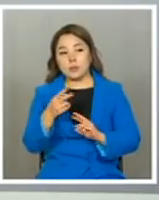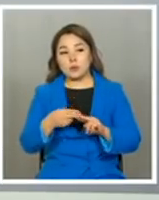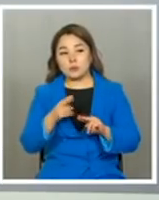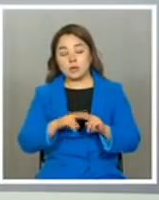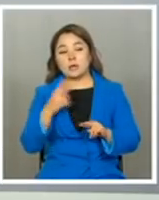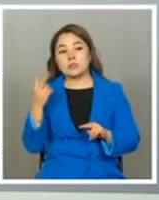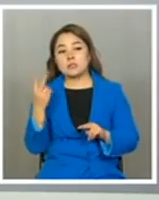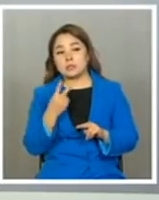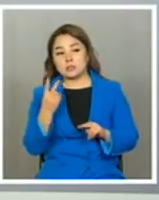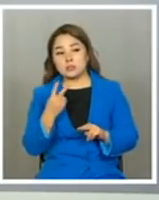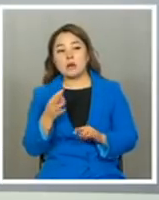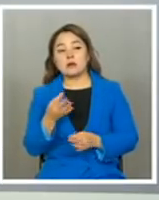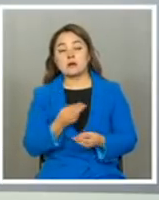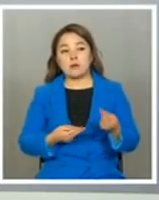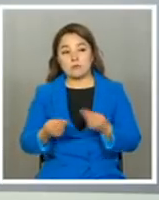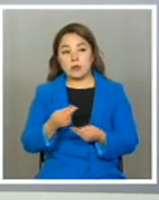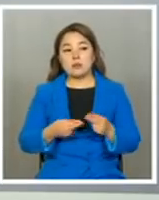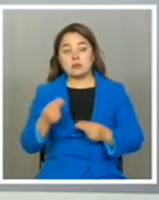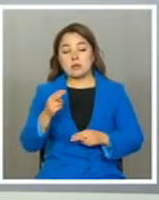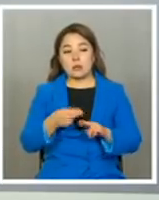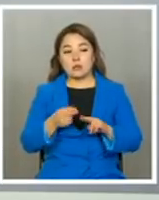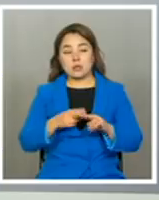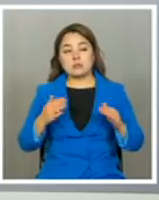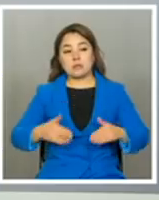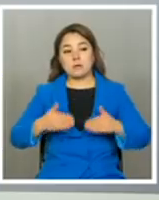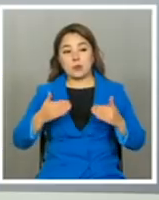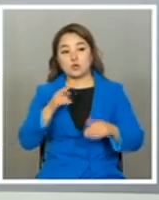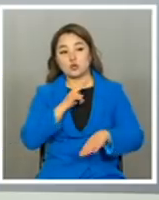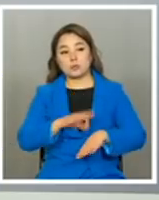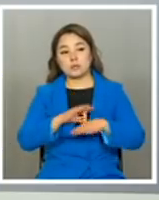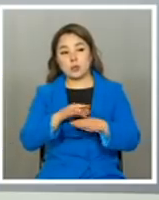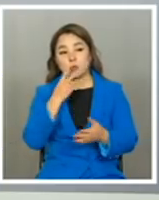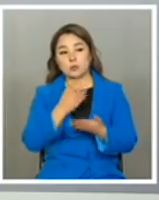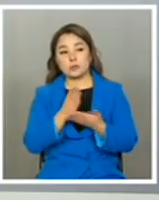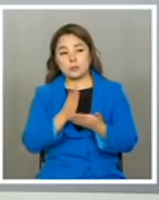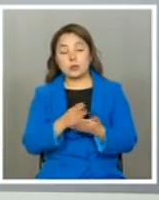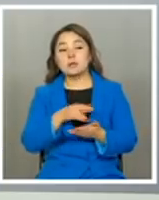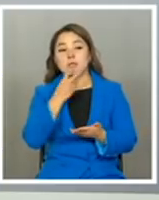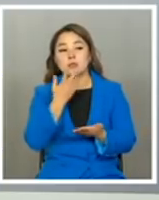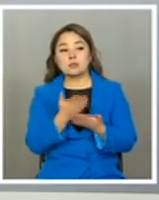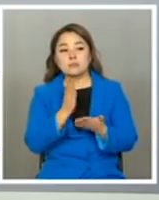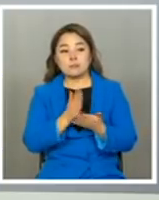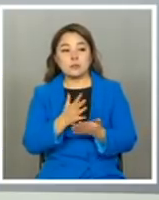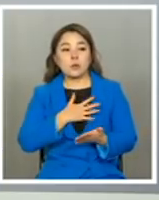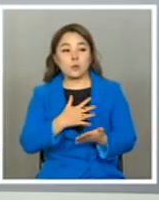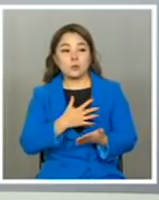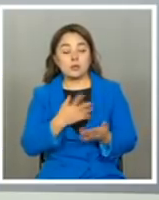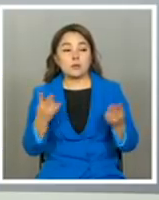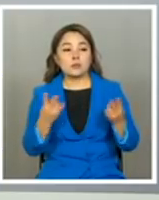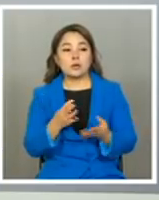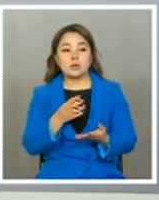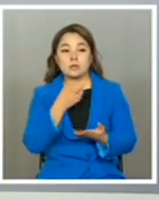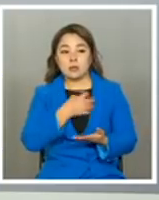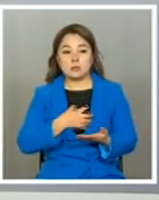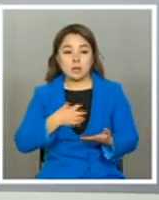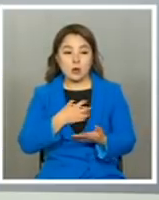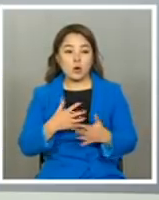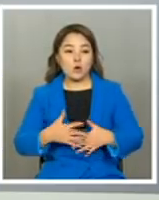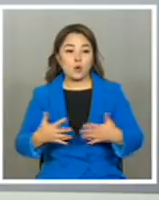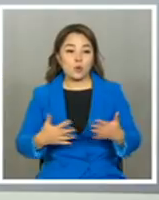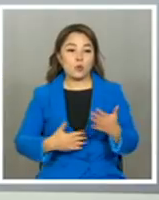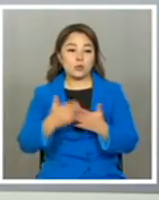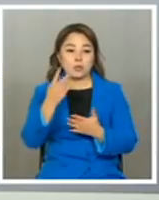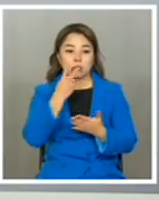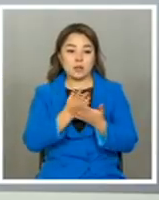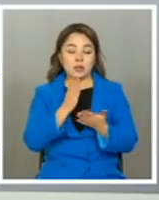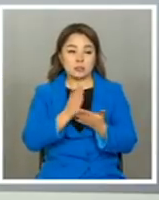екінші график ол динамикалық жұмысты көрсетеді. Байқап отырсаңыздар, оттегінің қажеттілігі өте жоғары, және